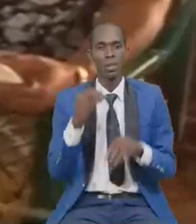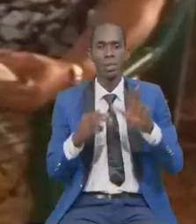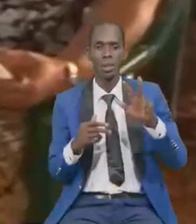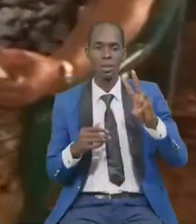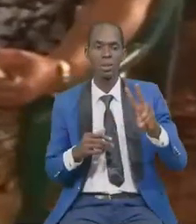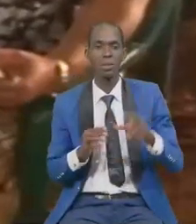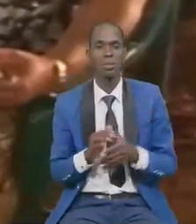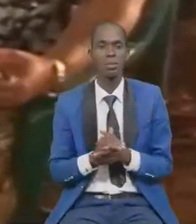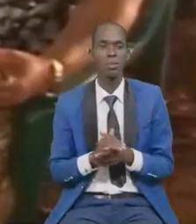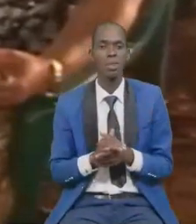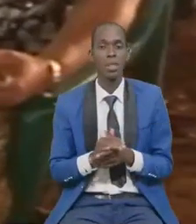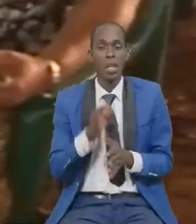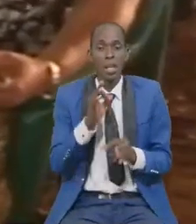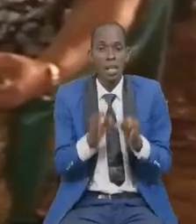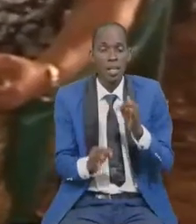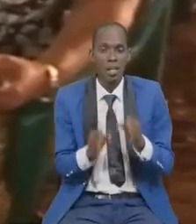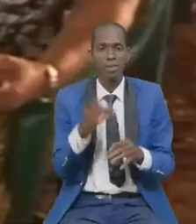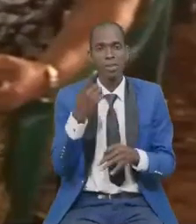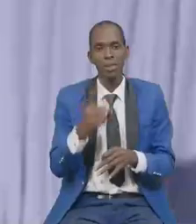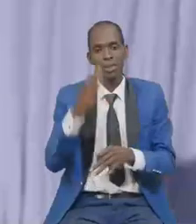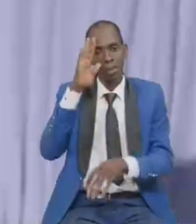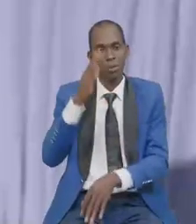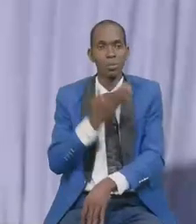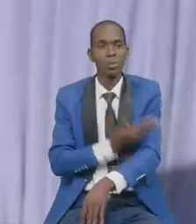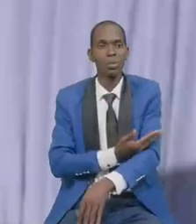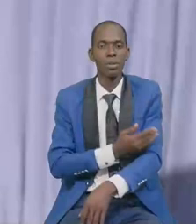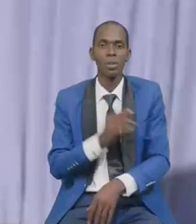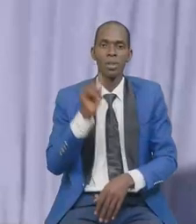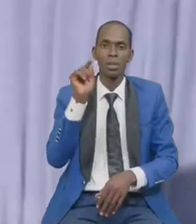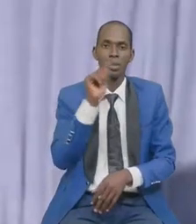donc le Fils vous affranchit